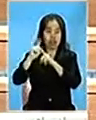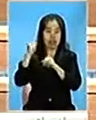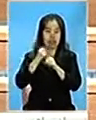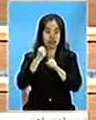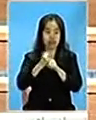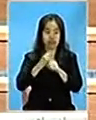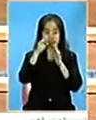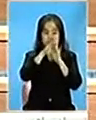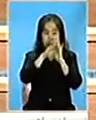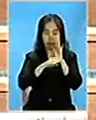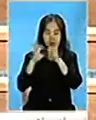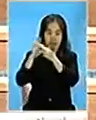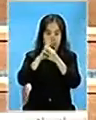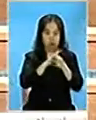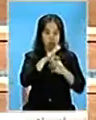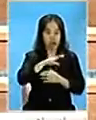นถึงในประเทศไทย